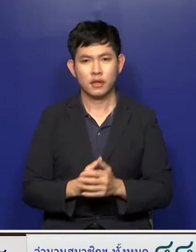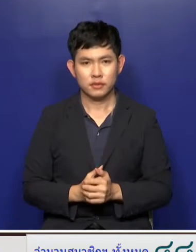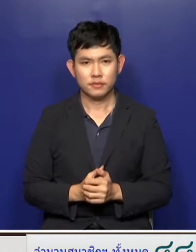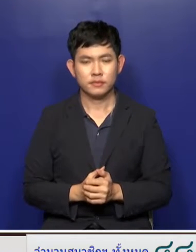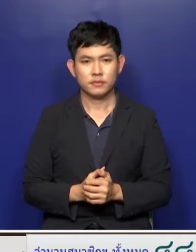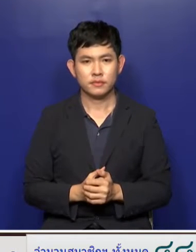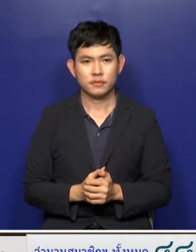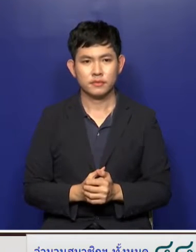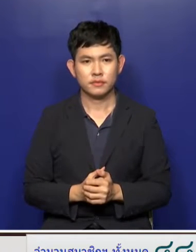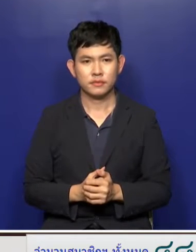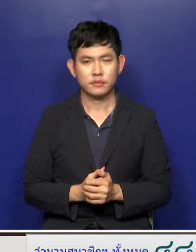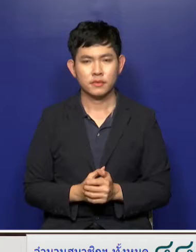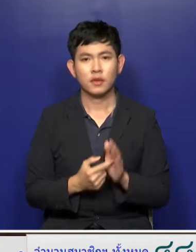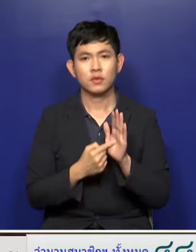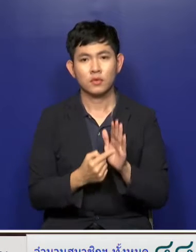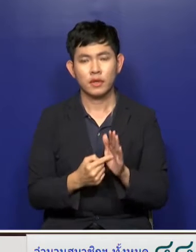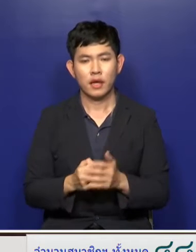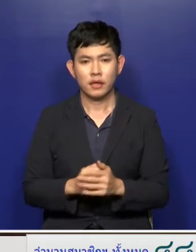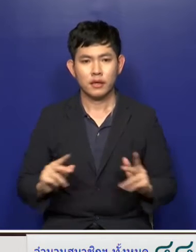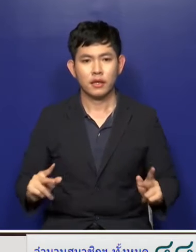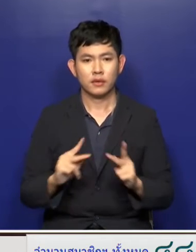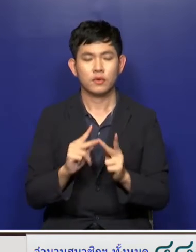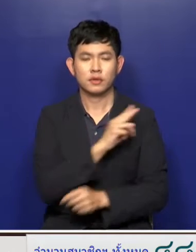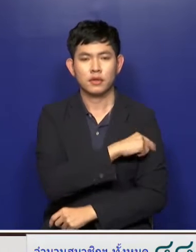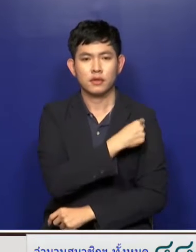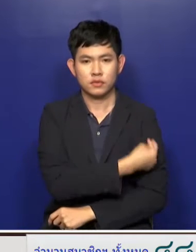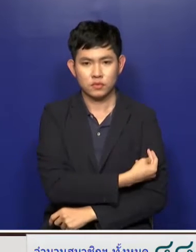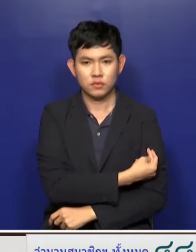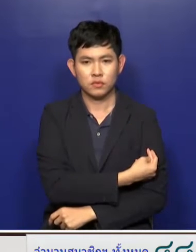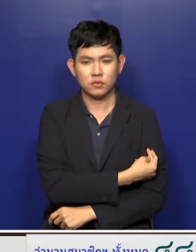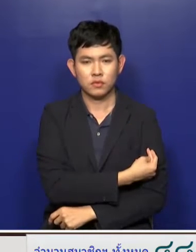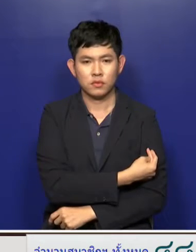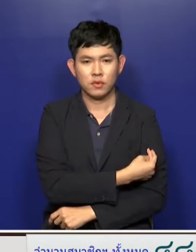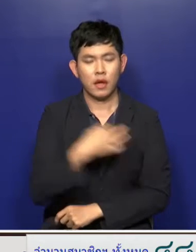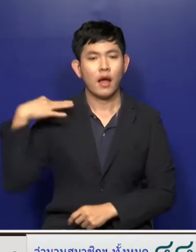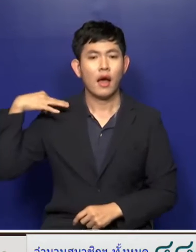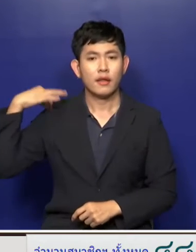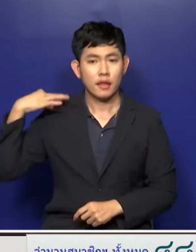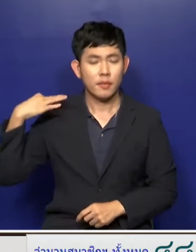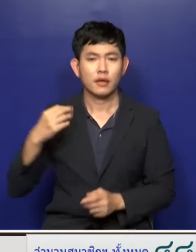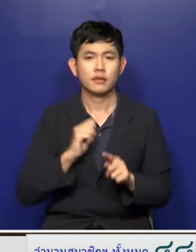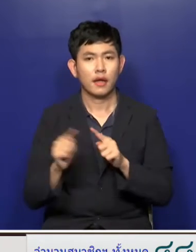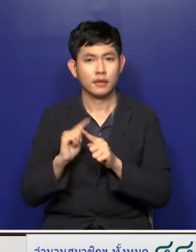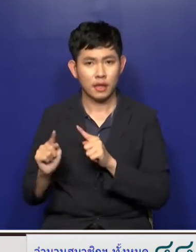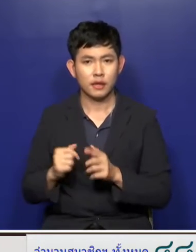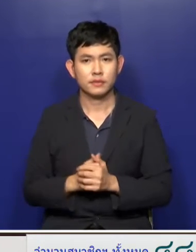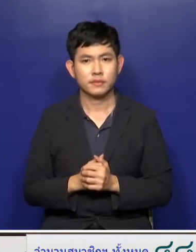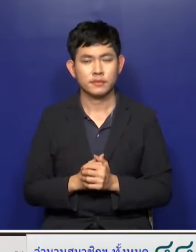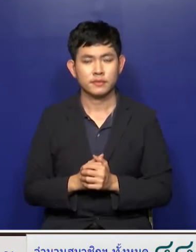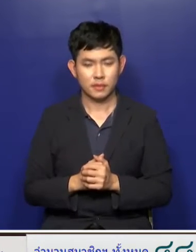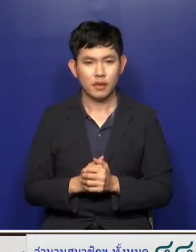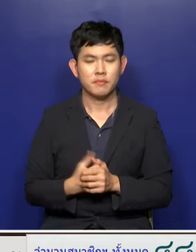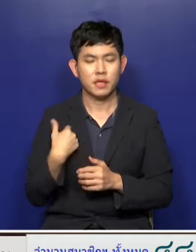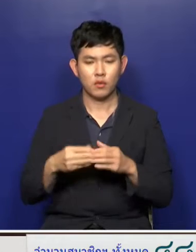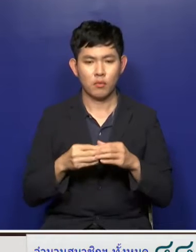์อาศาสมัครมากมาย ท่านขยายอาศาสมัคร